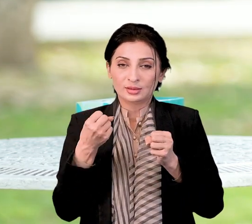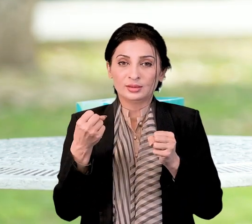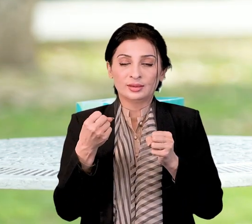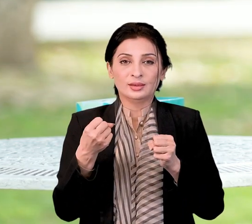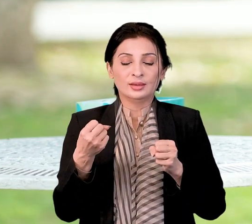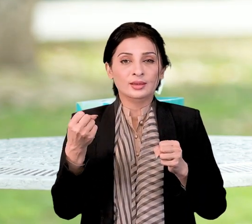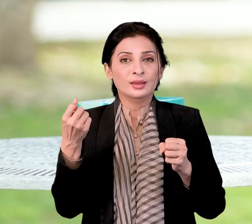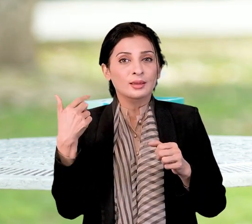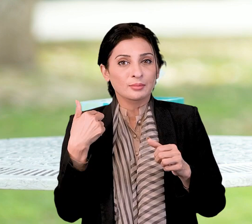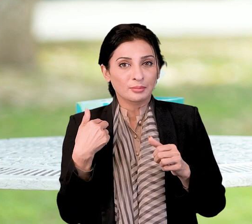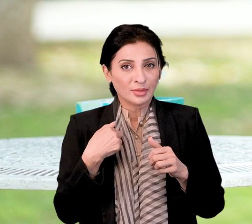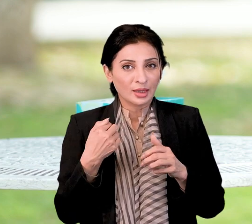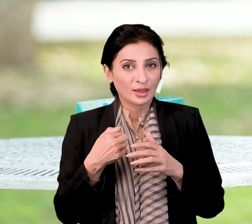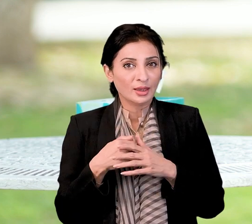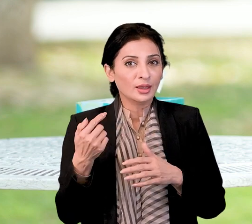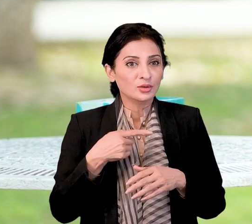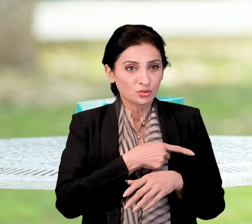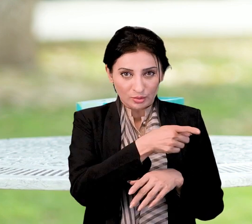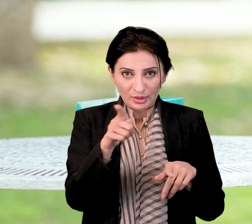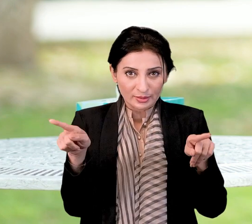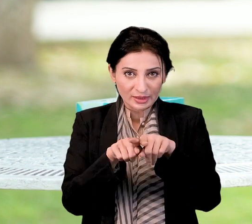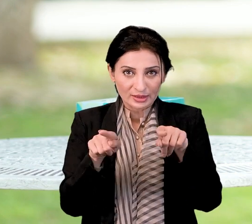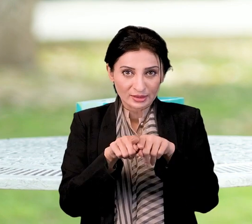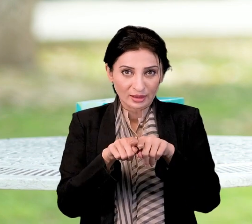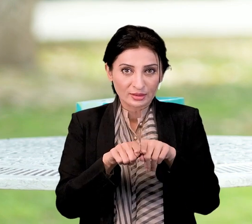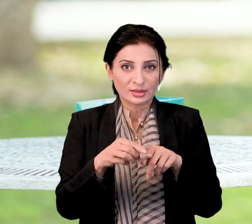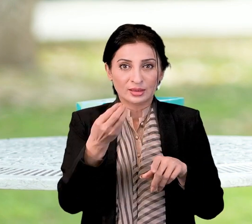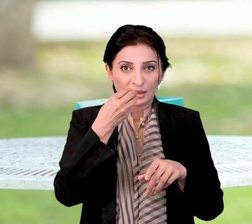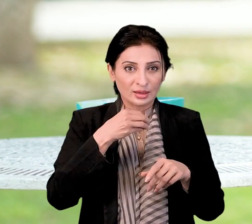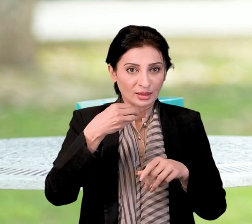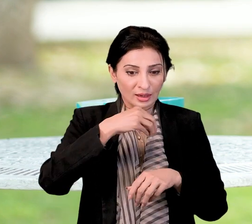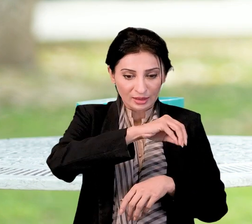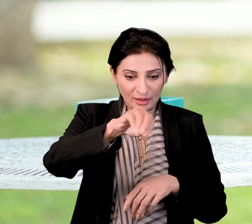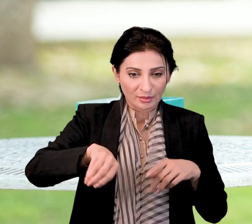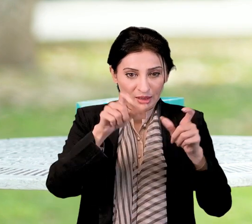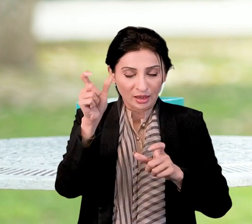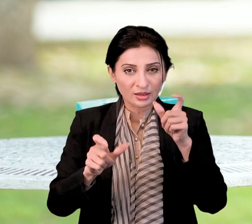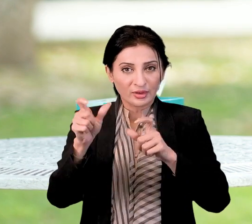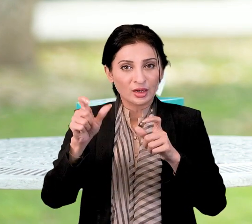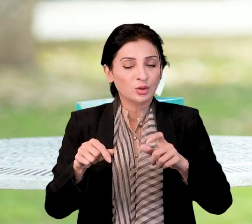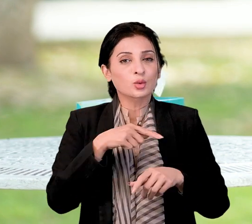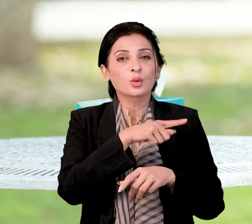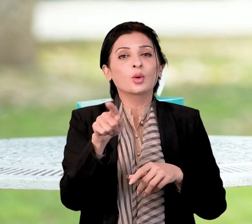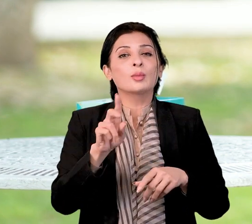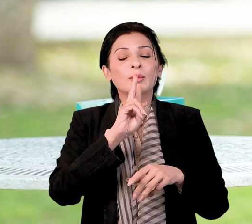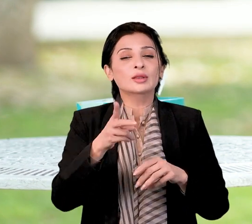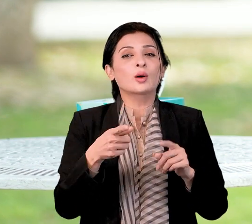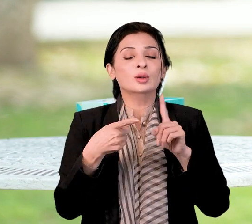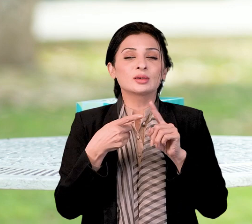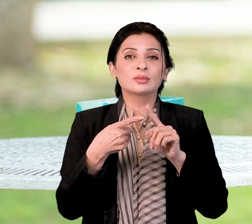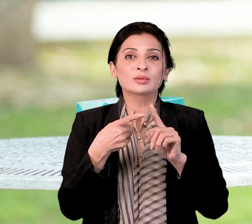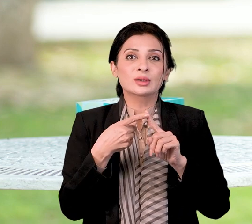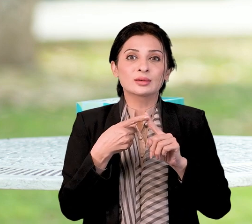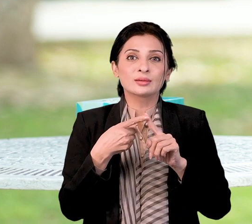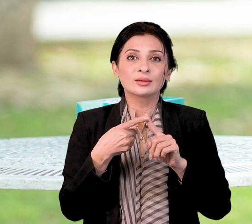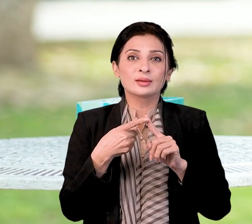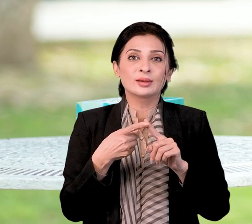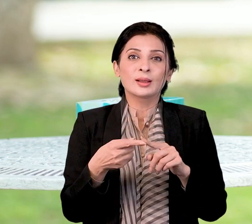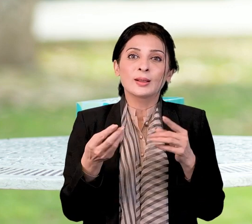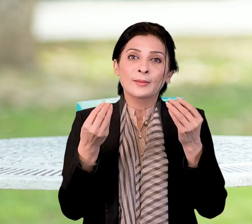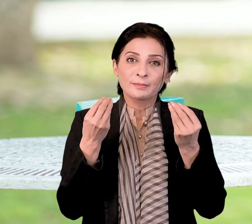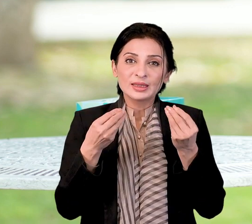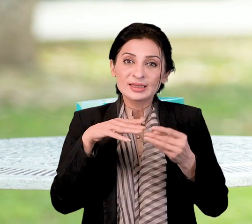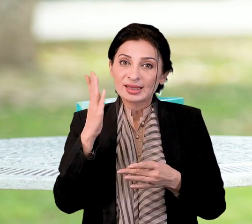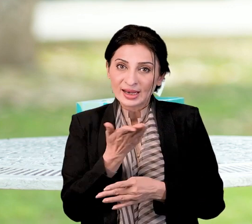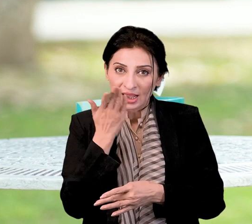fellow chefs and restaurateurs would be, number one, please work on doing unique things so